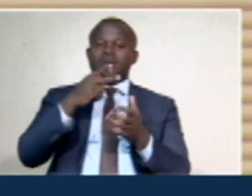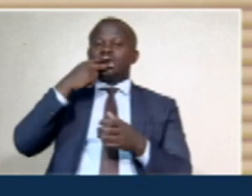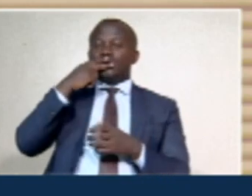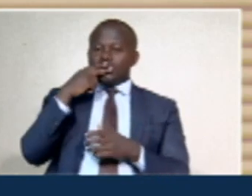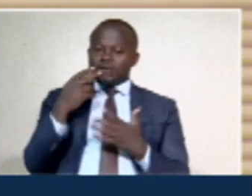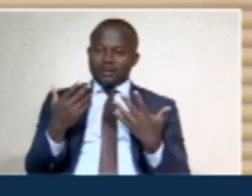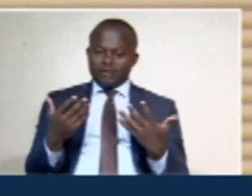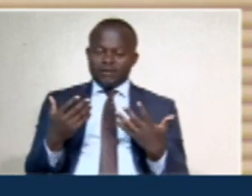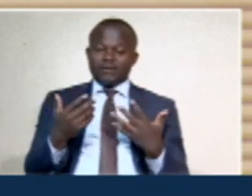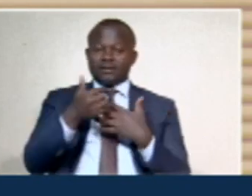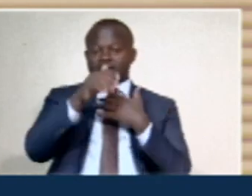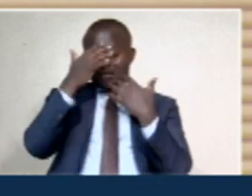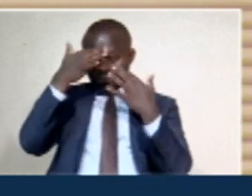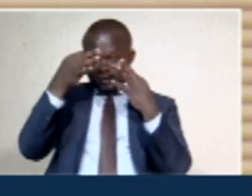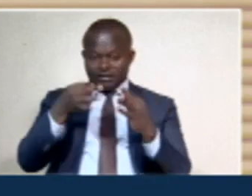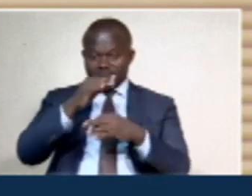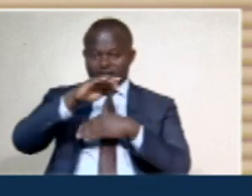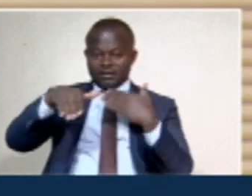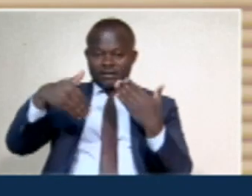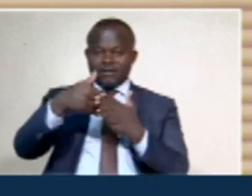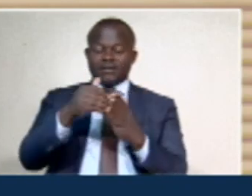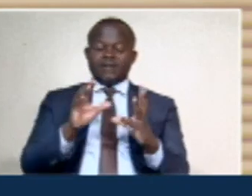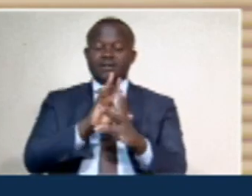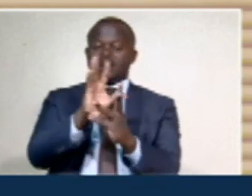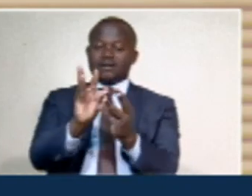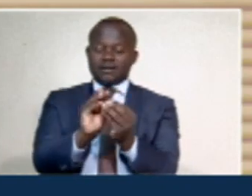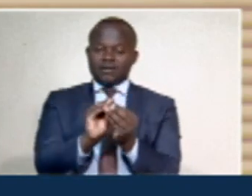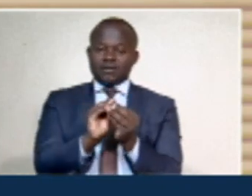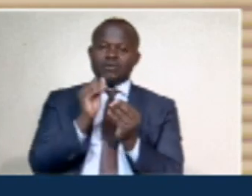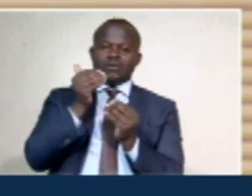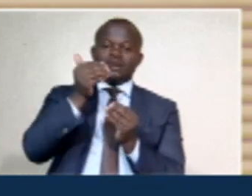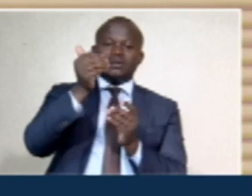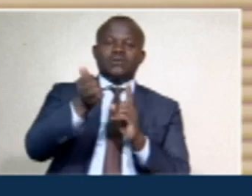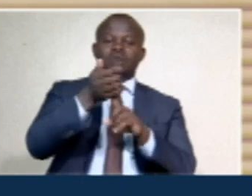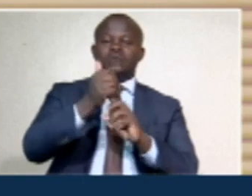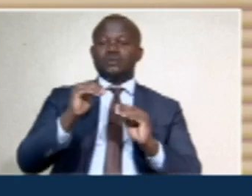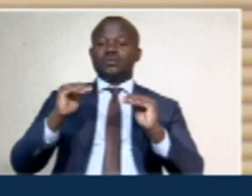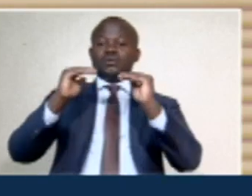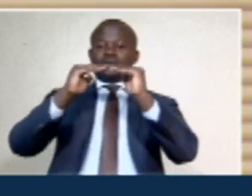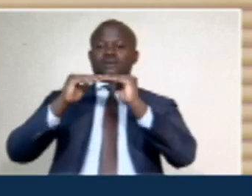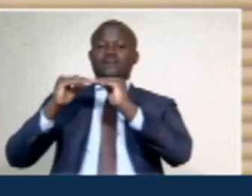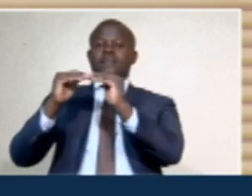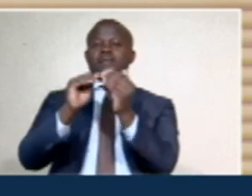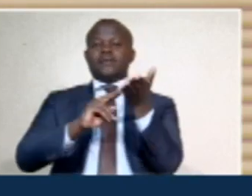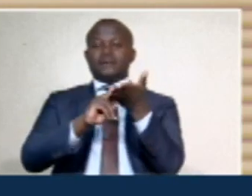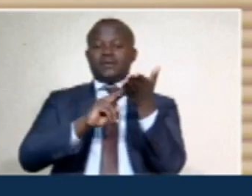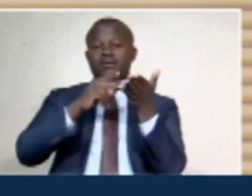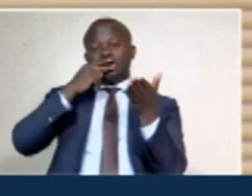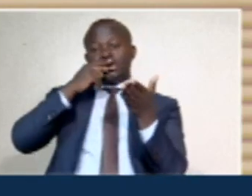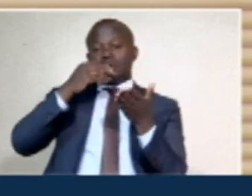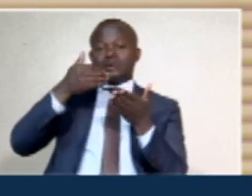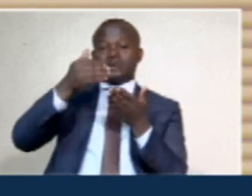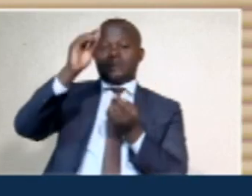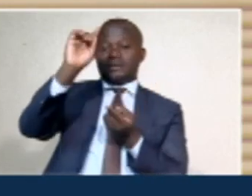itabi. Izo ngamba zose iyo zikomatanyije ugenda ugera ku rwego rw'aho rikoreshwa ry'itabi